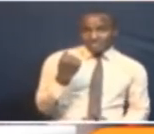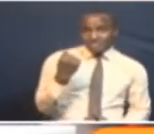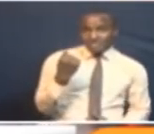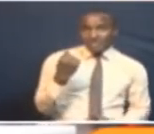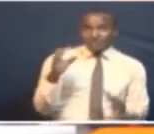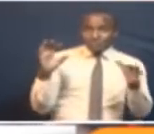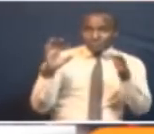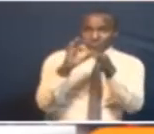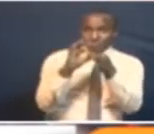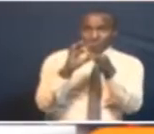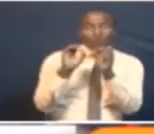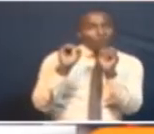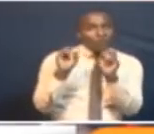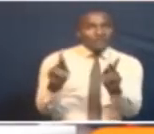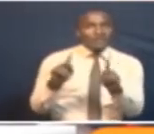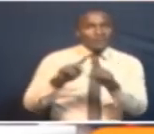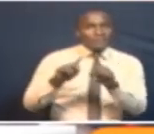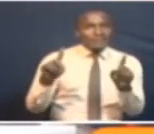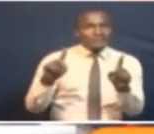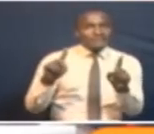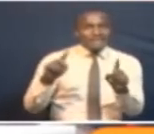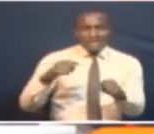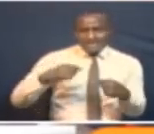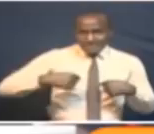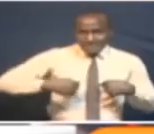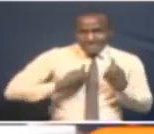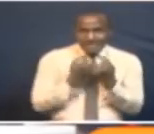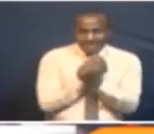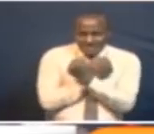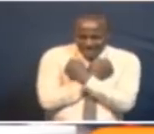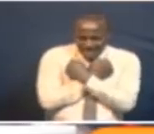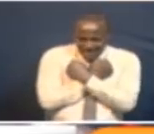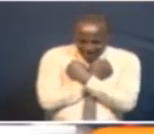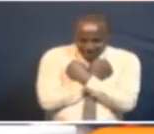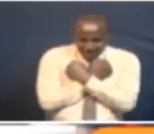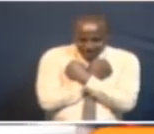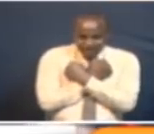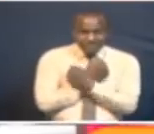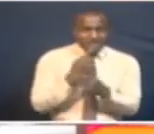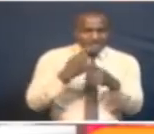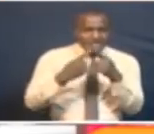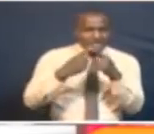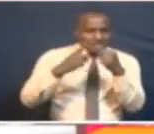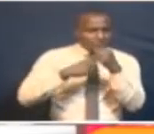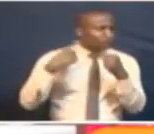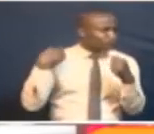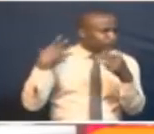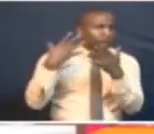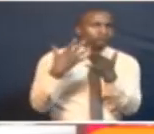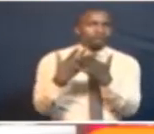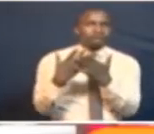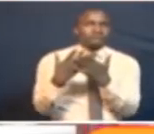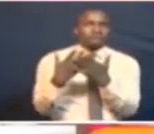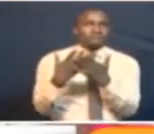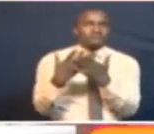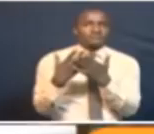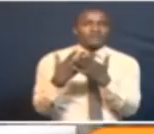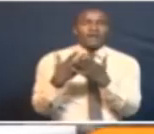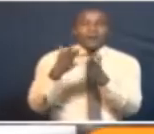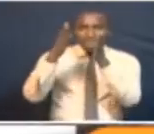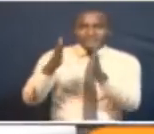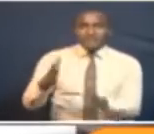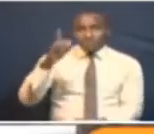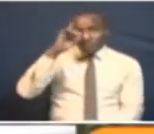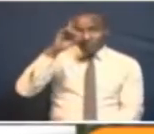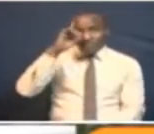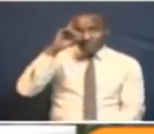sawa, lakini ile sisi tunapenda kabisa ni ile ilianza over 6 years ago. Hakuna mtu atatuletea mtu hapa. Sisi